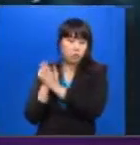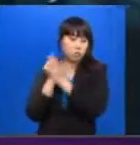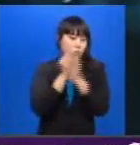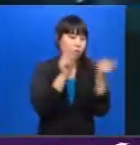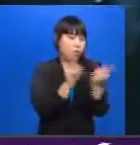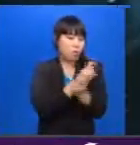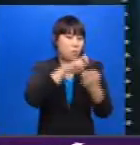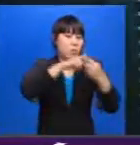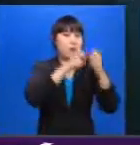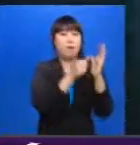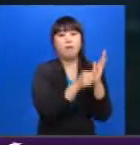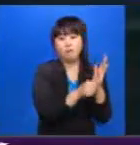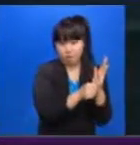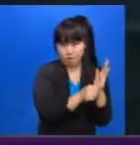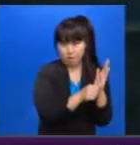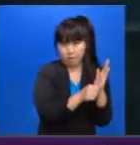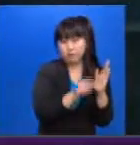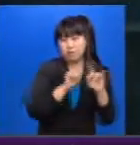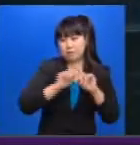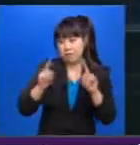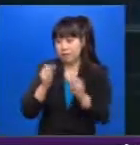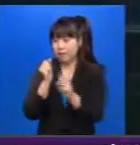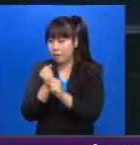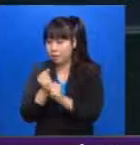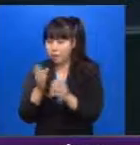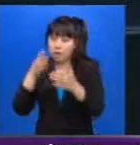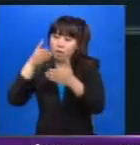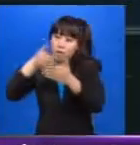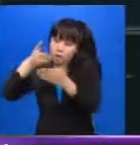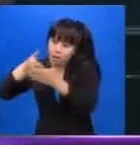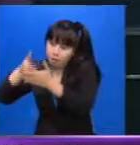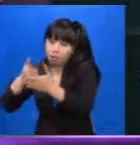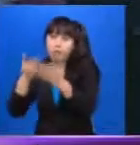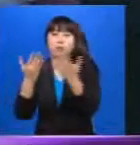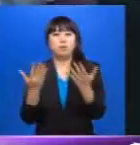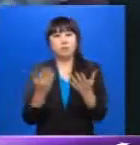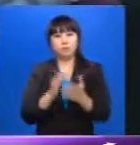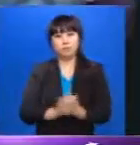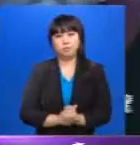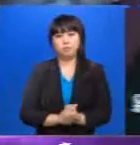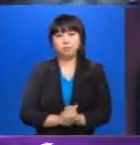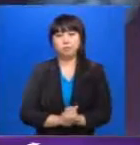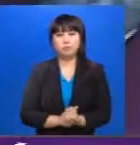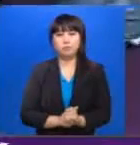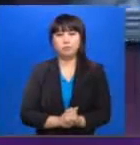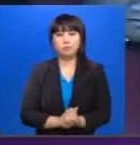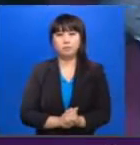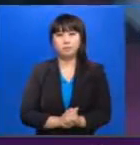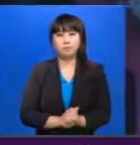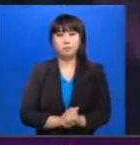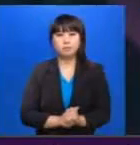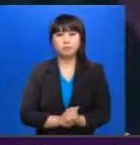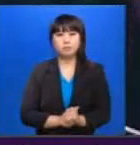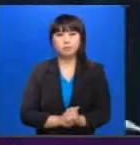มมากกว่าการทำให้กฎหมายเกิดเดดล็อกและนำประเทศเข้าสู่วิกฤตการทางการเมืองอีกครั้ง